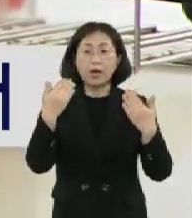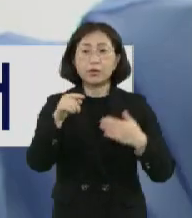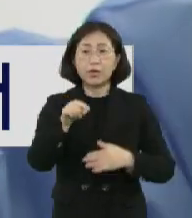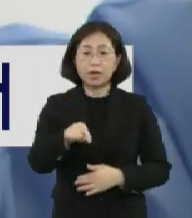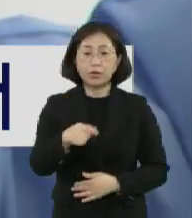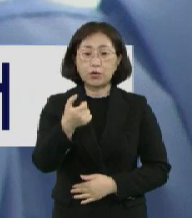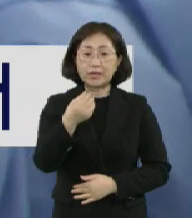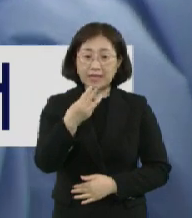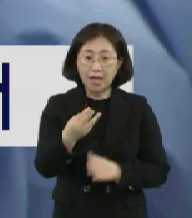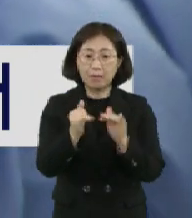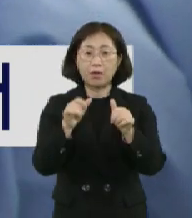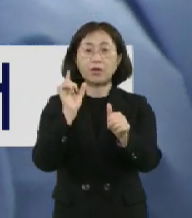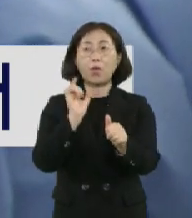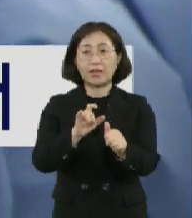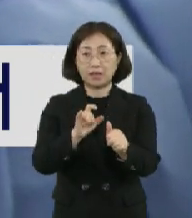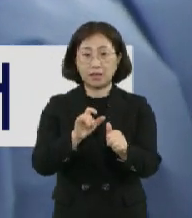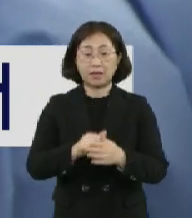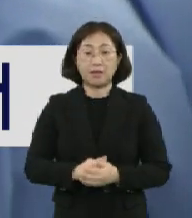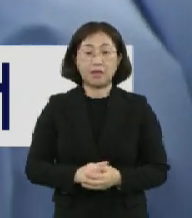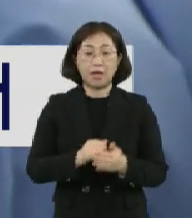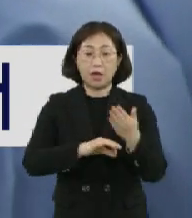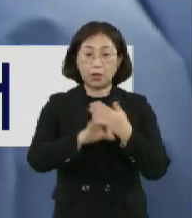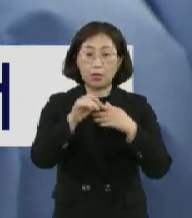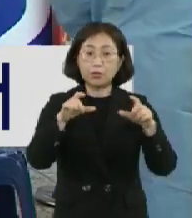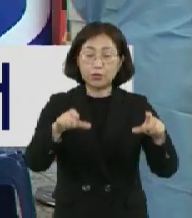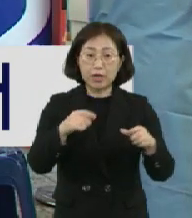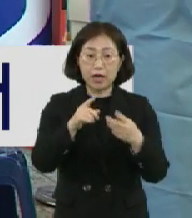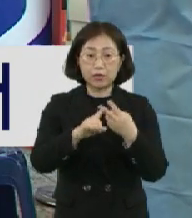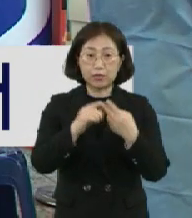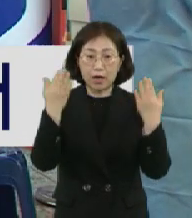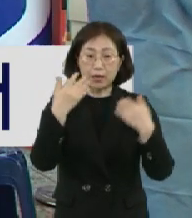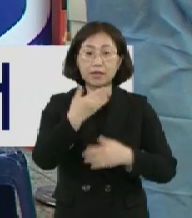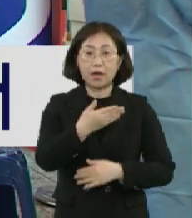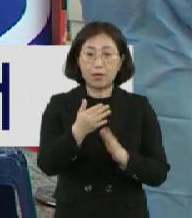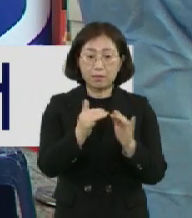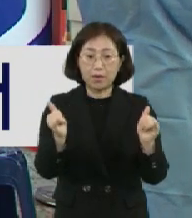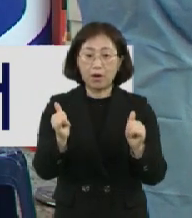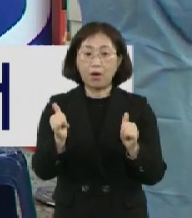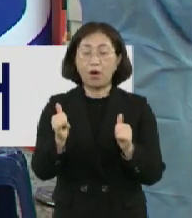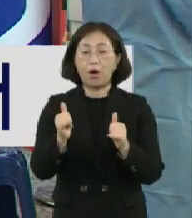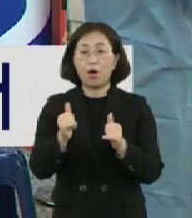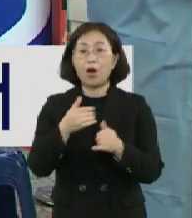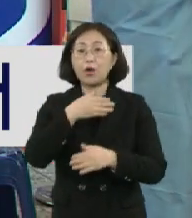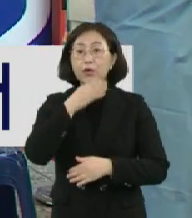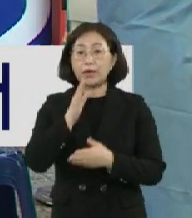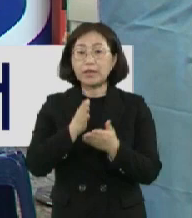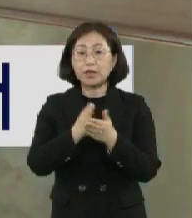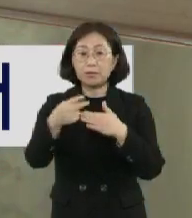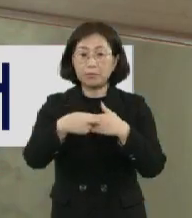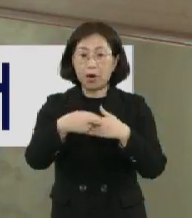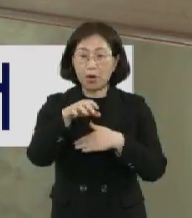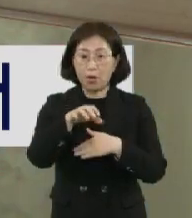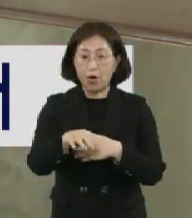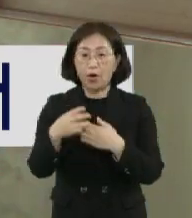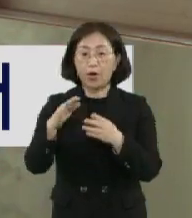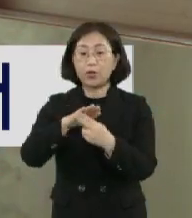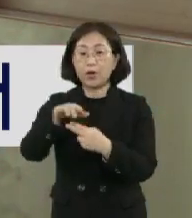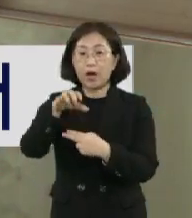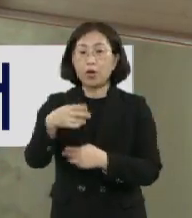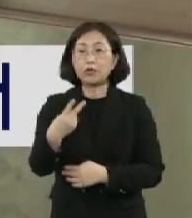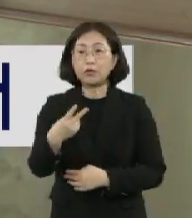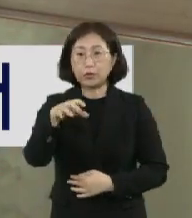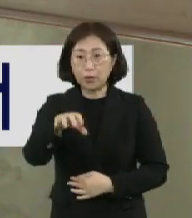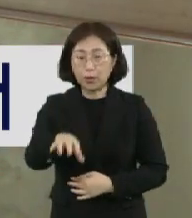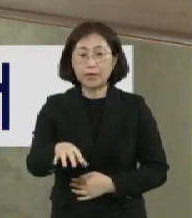한꺼번에 63명의 확진자가 쏟아졌고 동구의 한 중학교에서 9명, 같은 구의 노인전문병원과 요양원 두